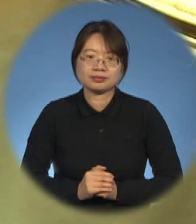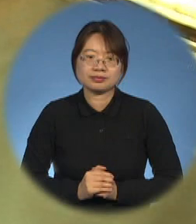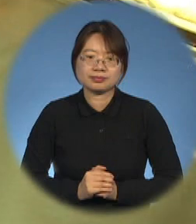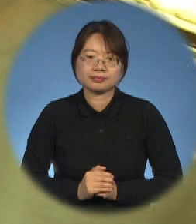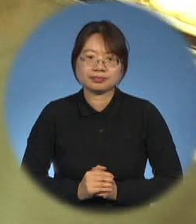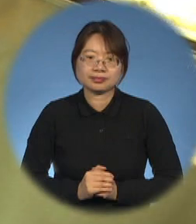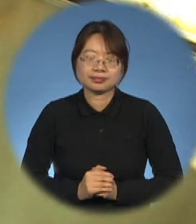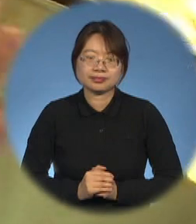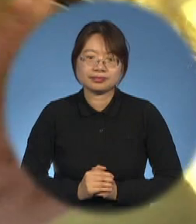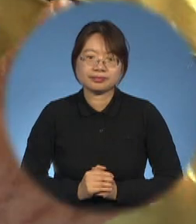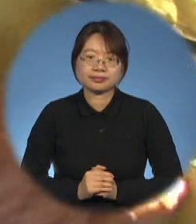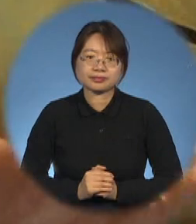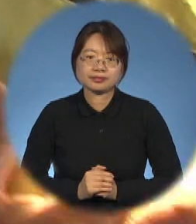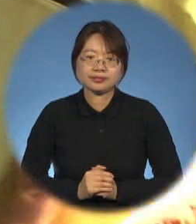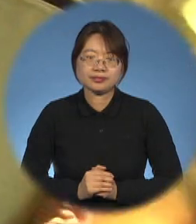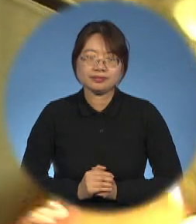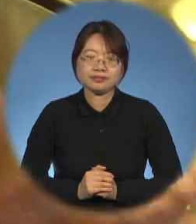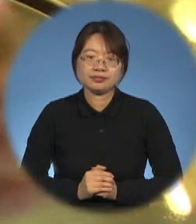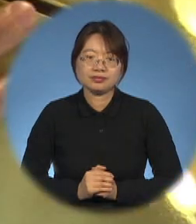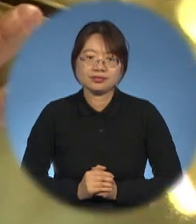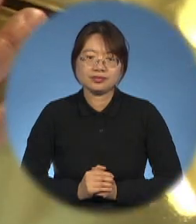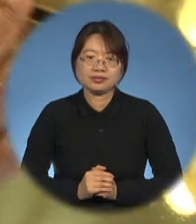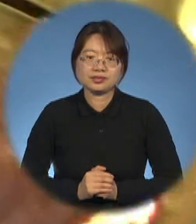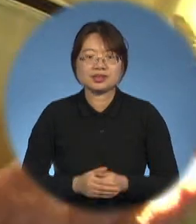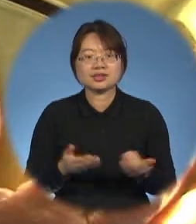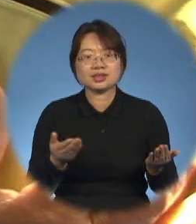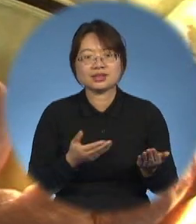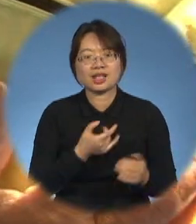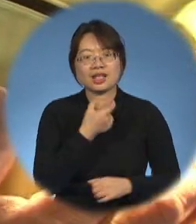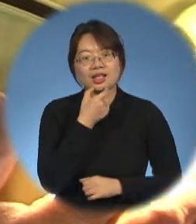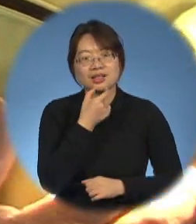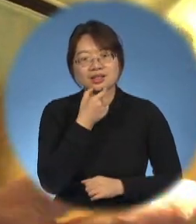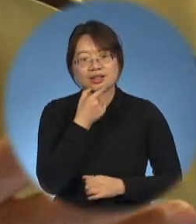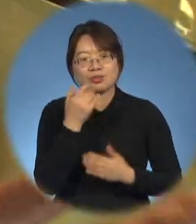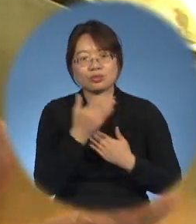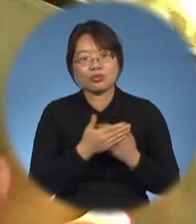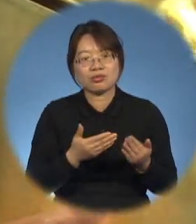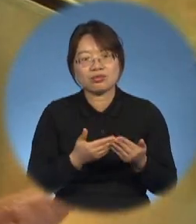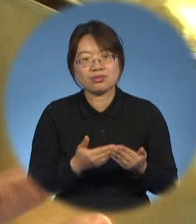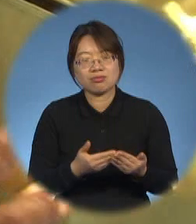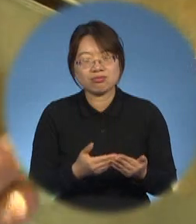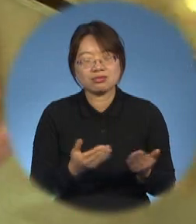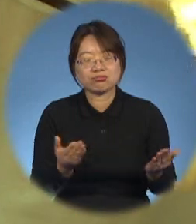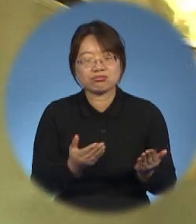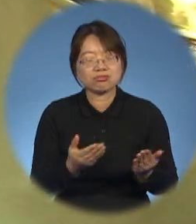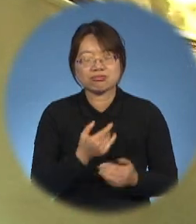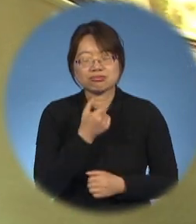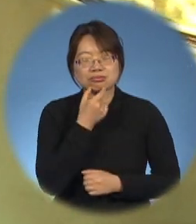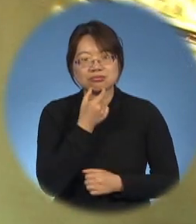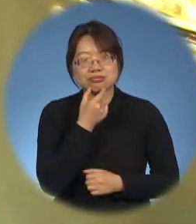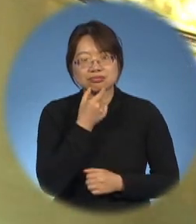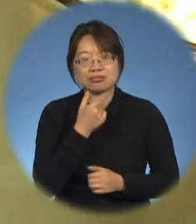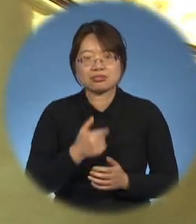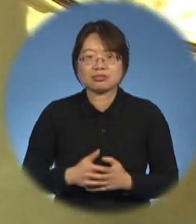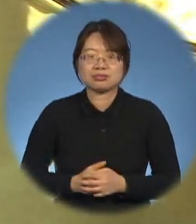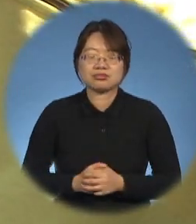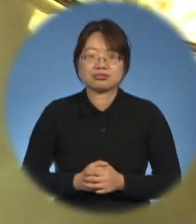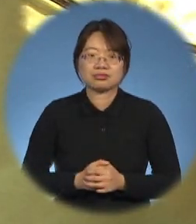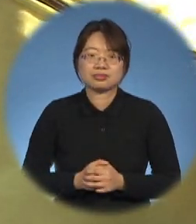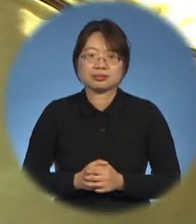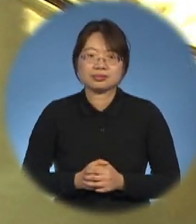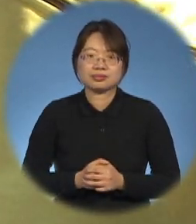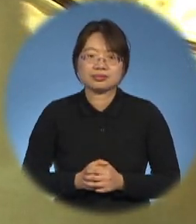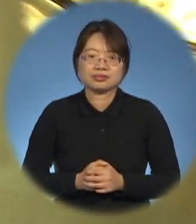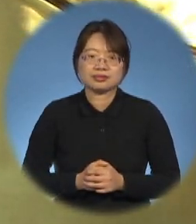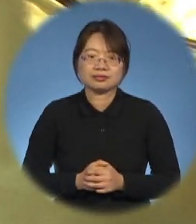예 아 악 해요 이렇게 싫어해 까지 씩 몹에 복어와 가지고 이렇게 싫어